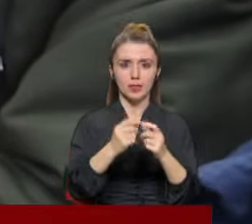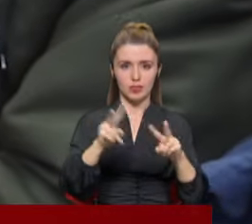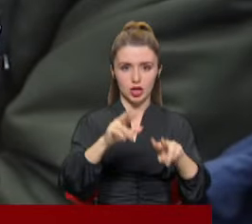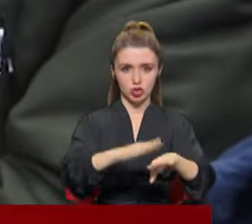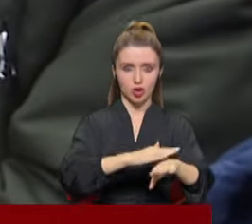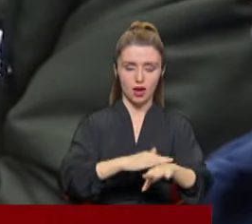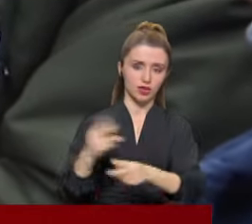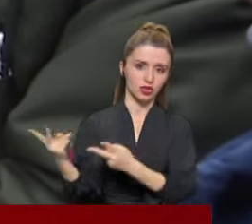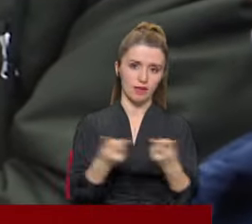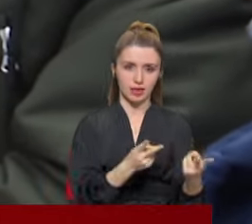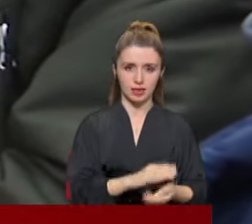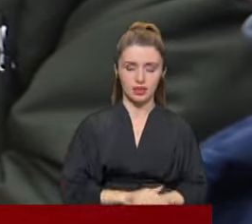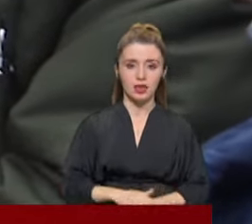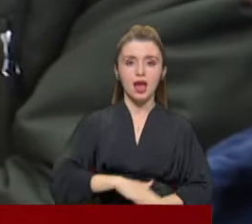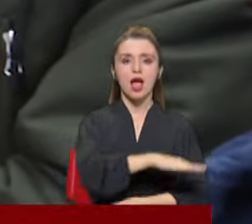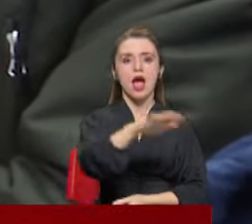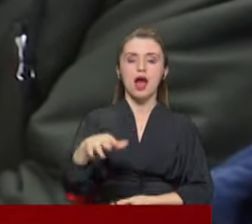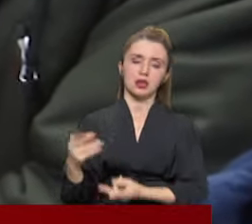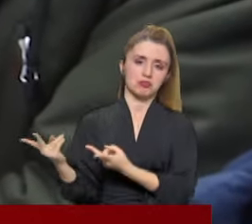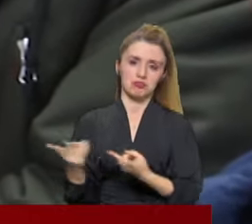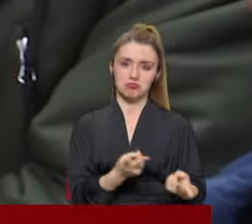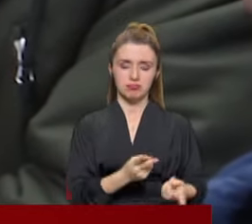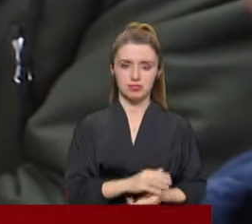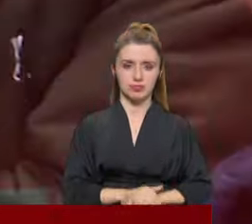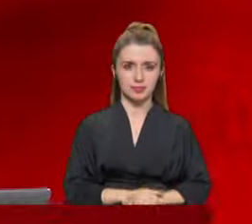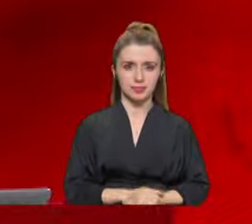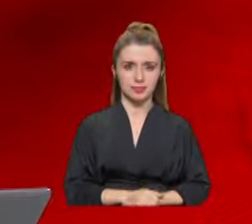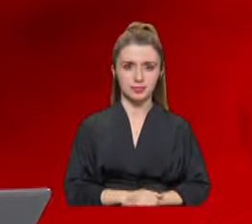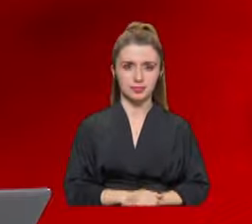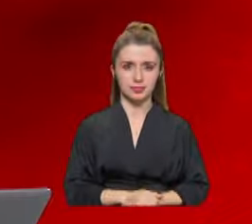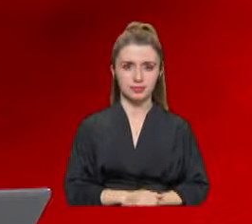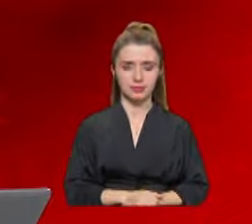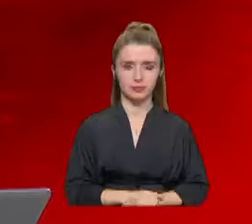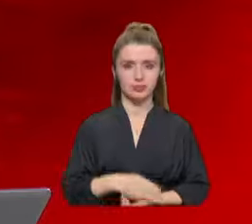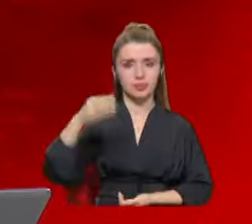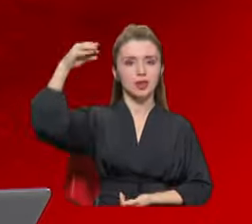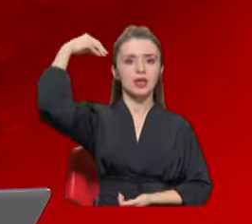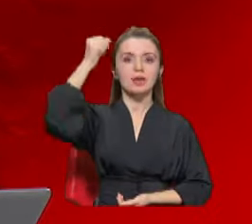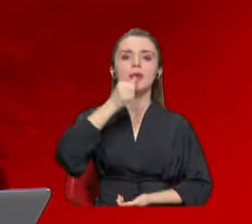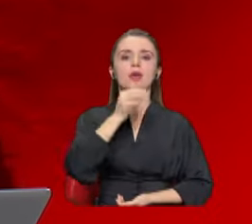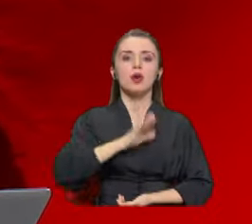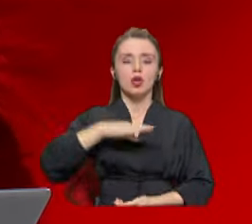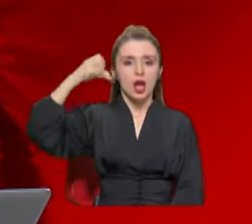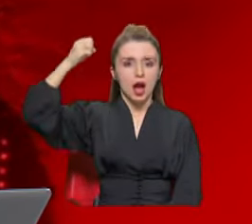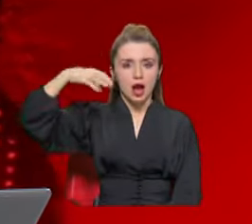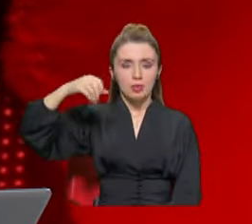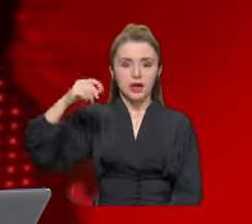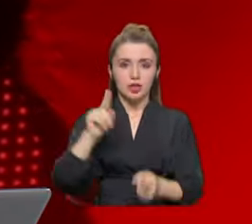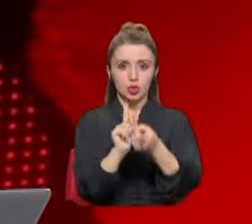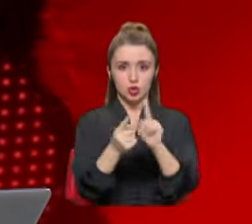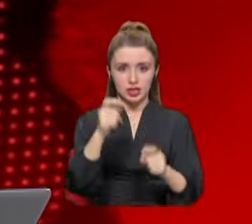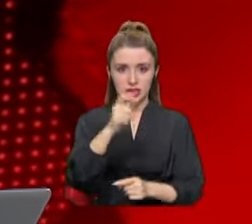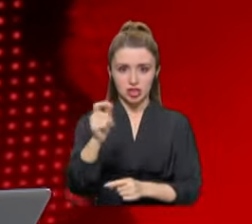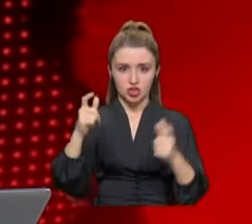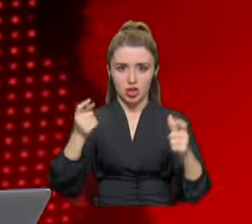Mansur Yavaş'ı da davet etti. Herkese kapımız gönlümüz açık. Ekrem İmamoğlu AK Parti'nin yönettiği